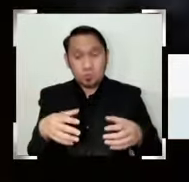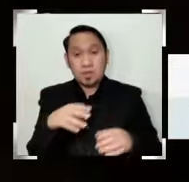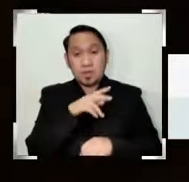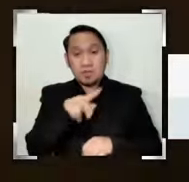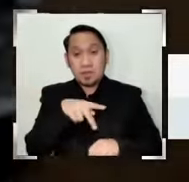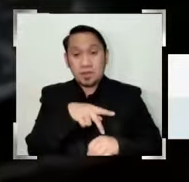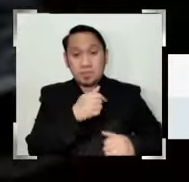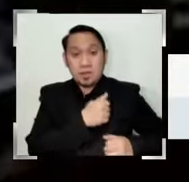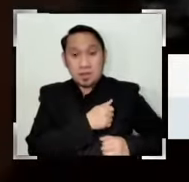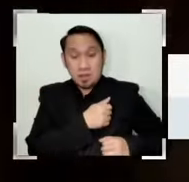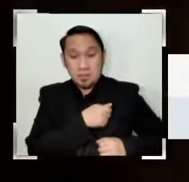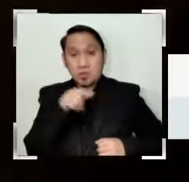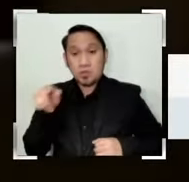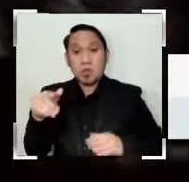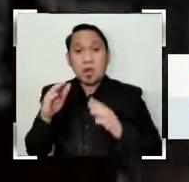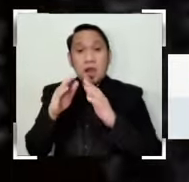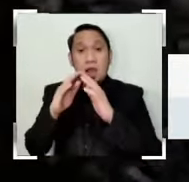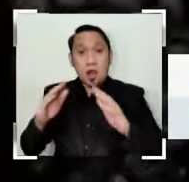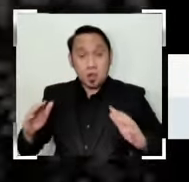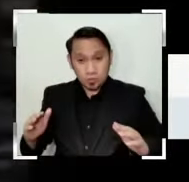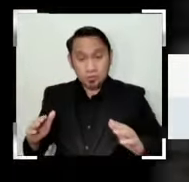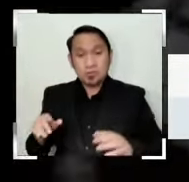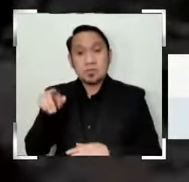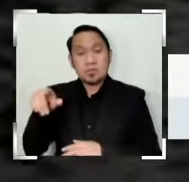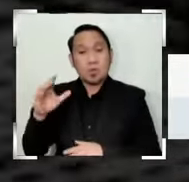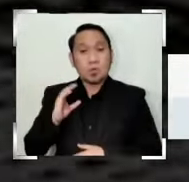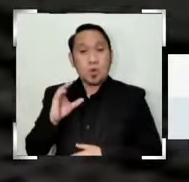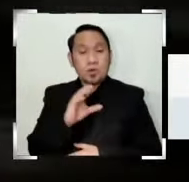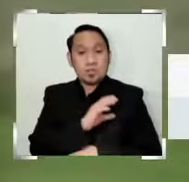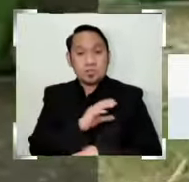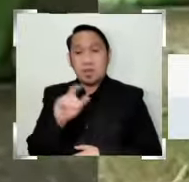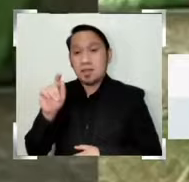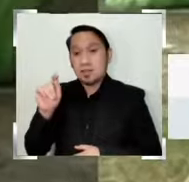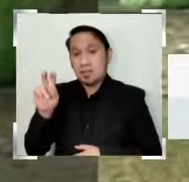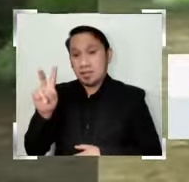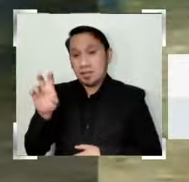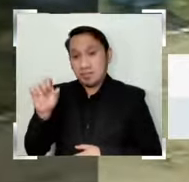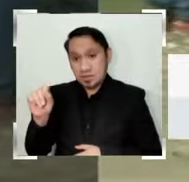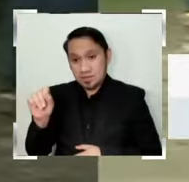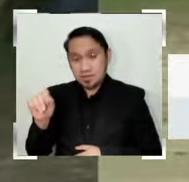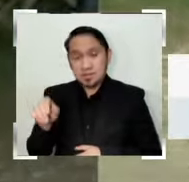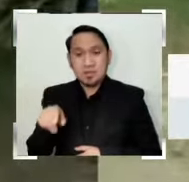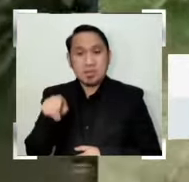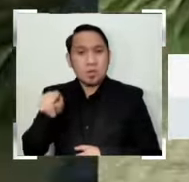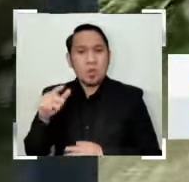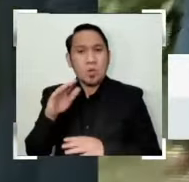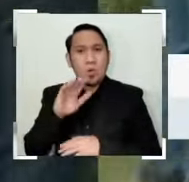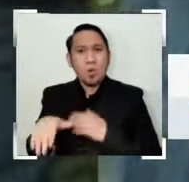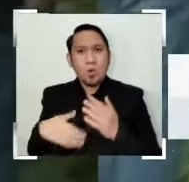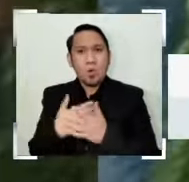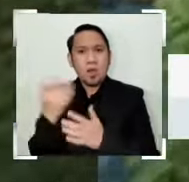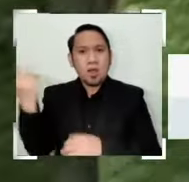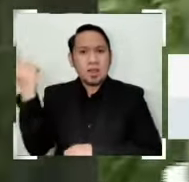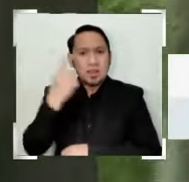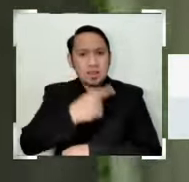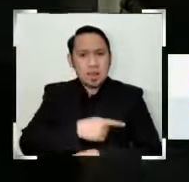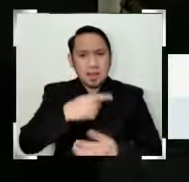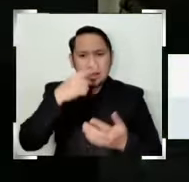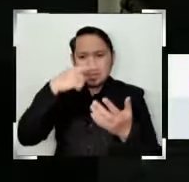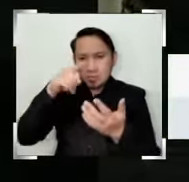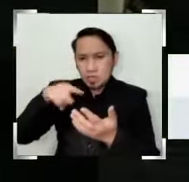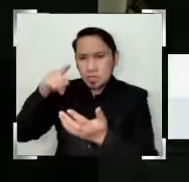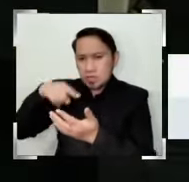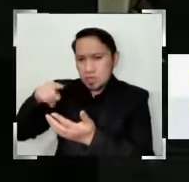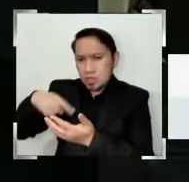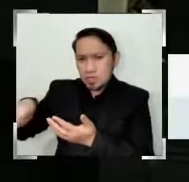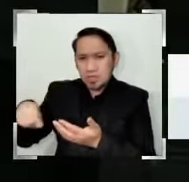Oriental 3rd District Representative Arnolfo Teves Jr. sa Bayawan City. Halos buong araw ang paghalubog at paglalabas sa mga nasamsam.